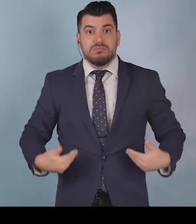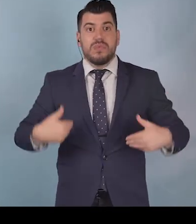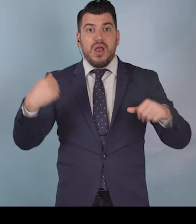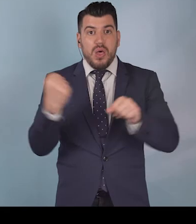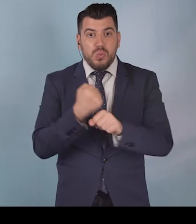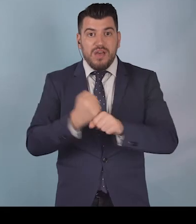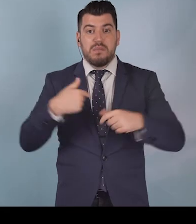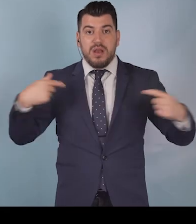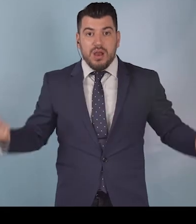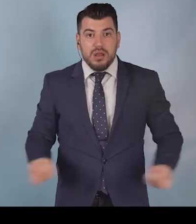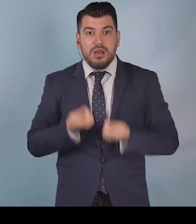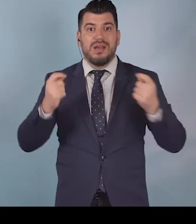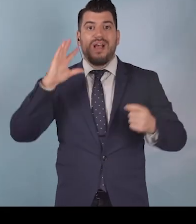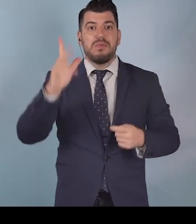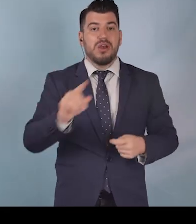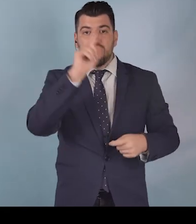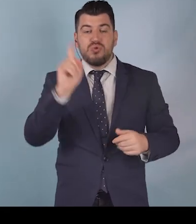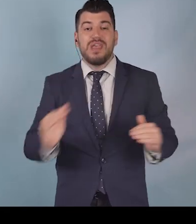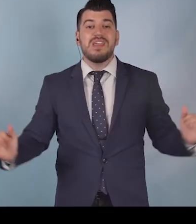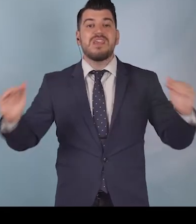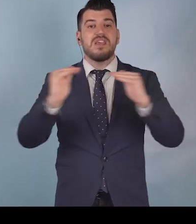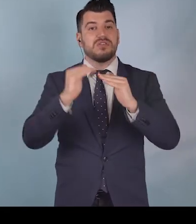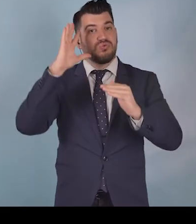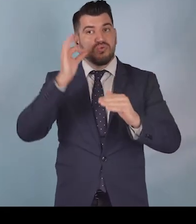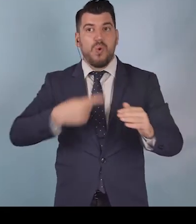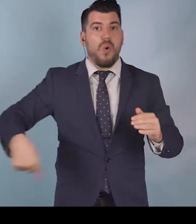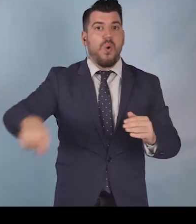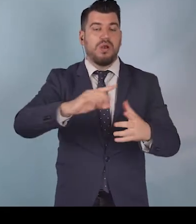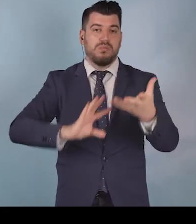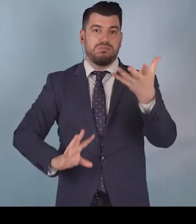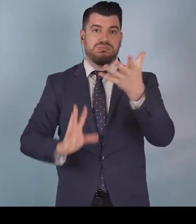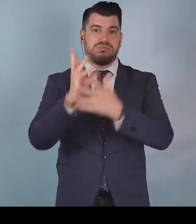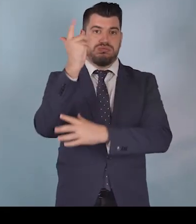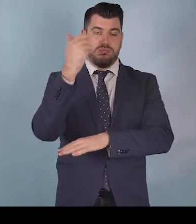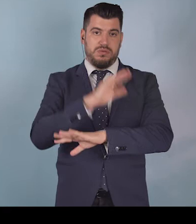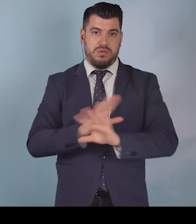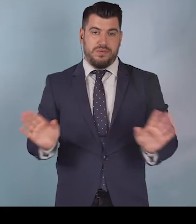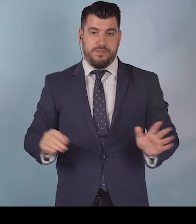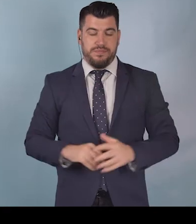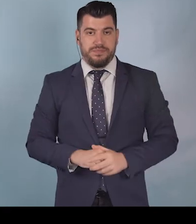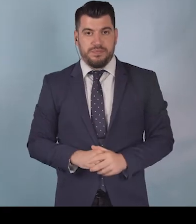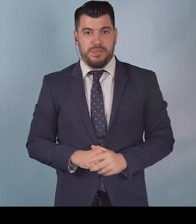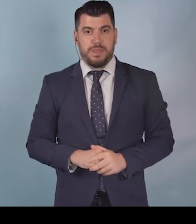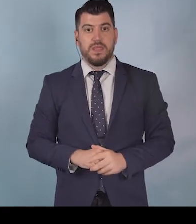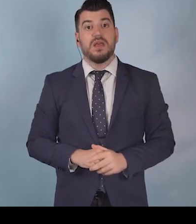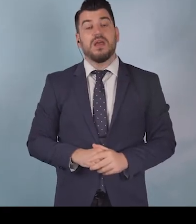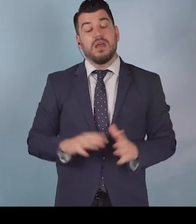είναι να μπορούμε και μετά που θα είμαστε που έτσι λες μετέχουμε στην κοινωνία, να μπορούμε να λειτουργούμε